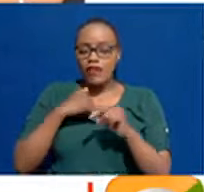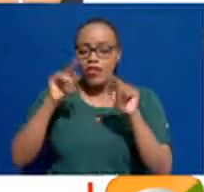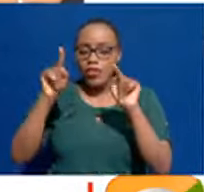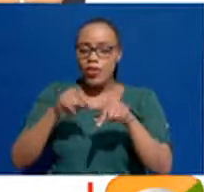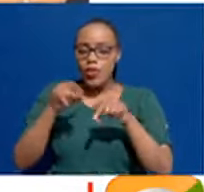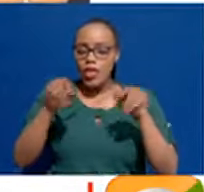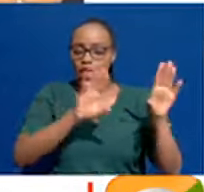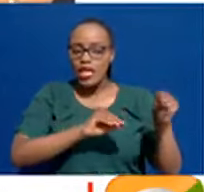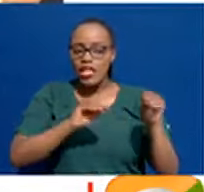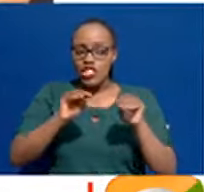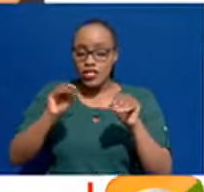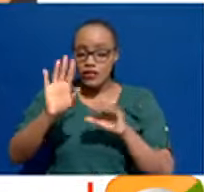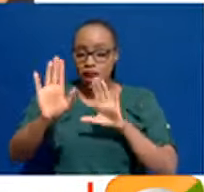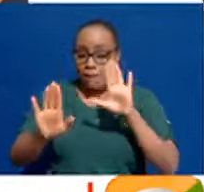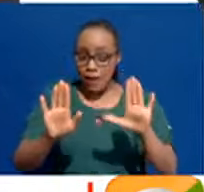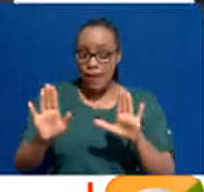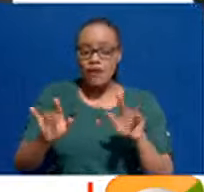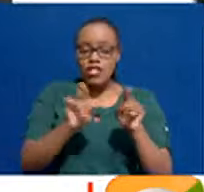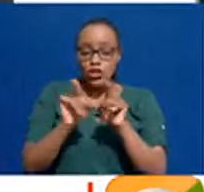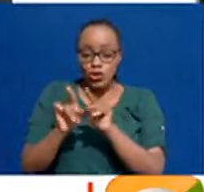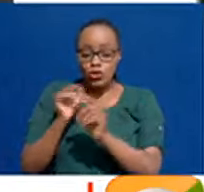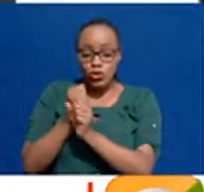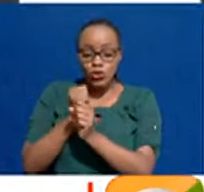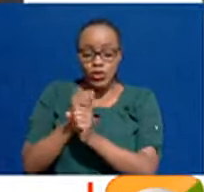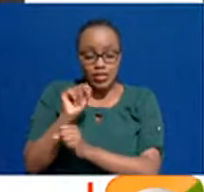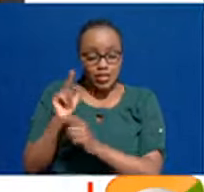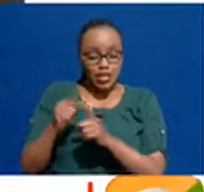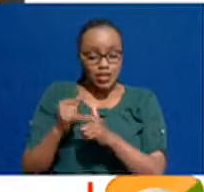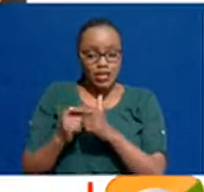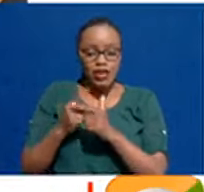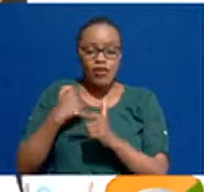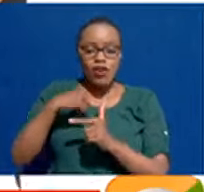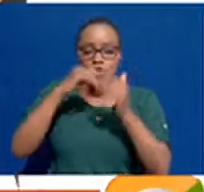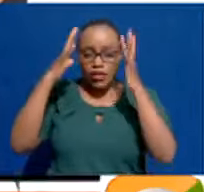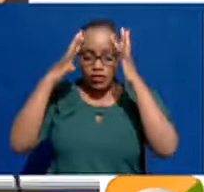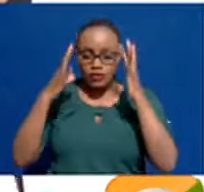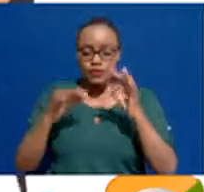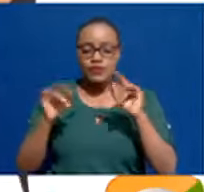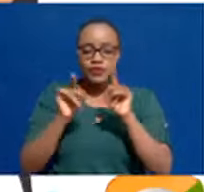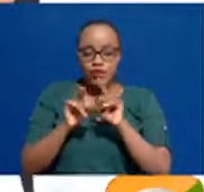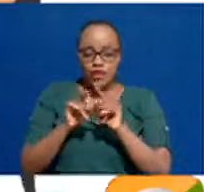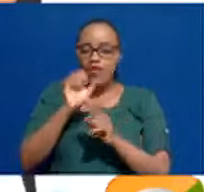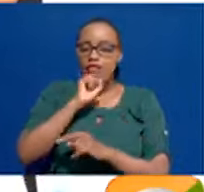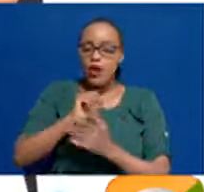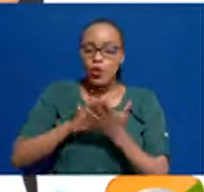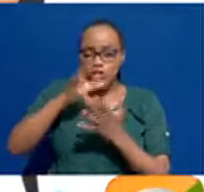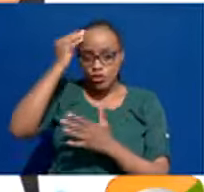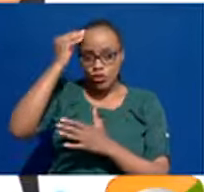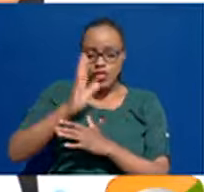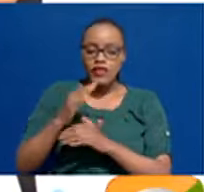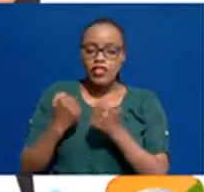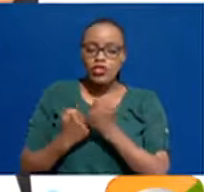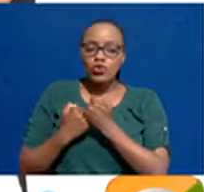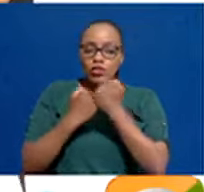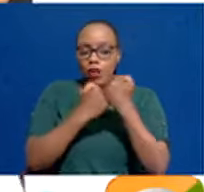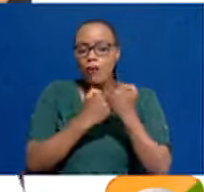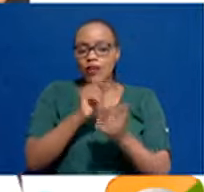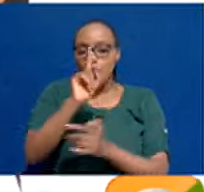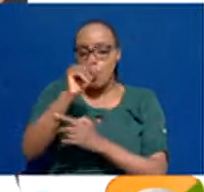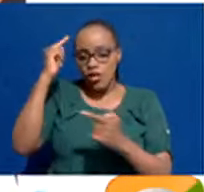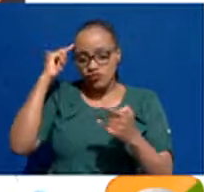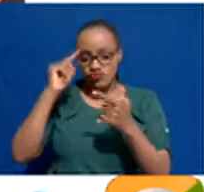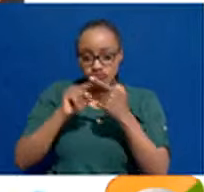her transfer, and in so doing we have decided as alumni to support one cause for